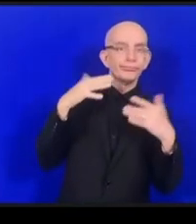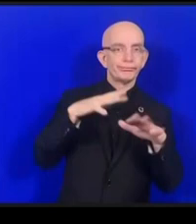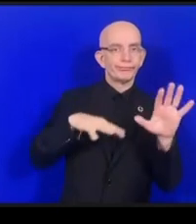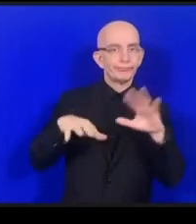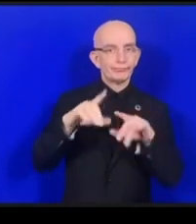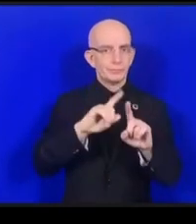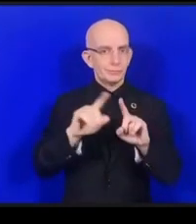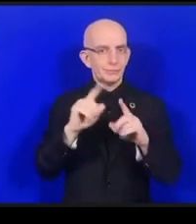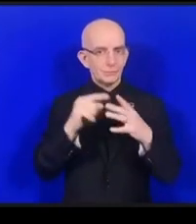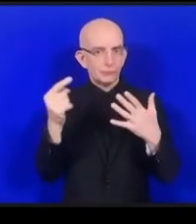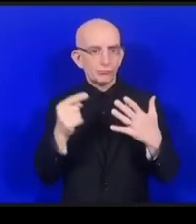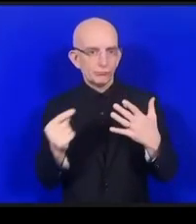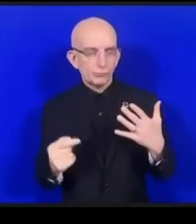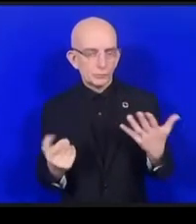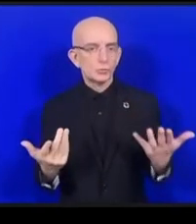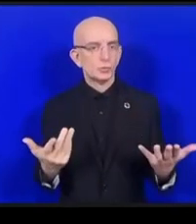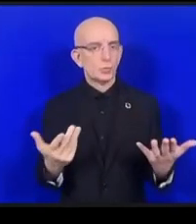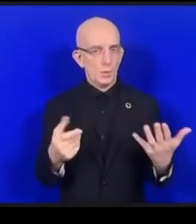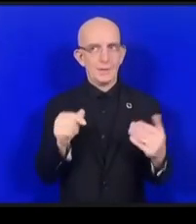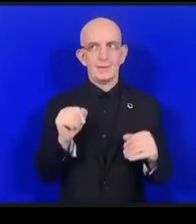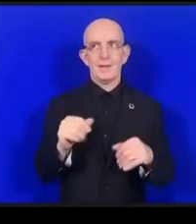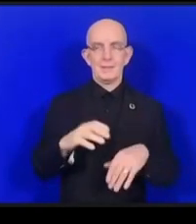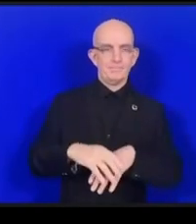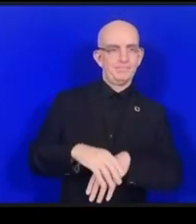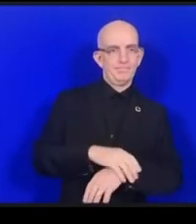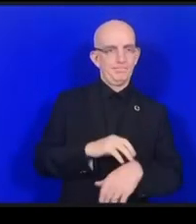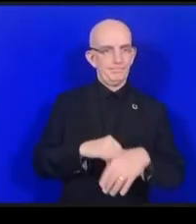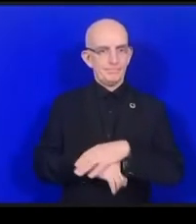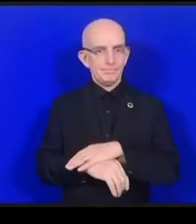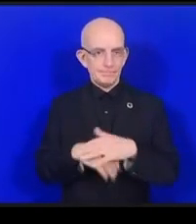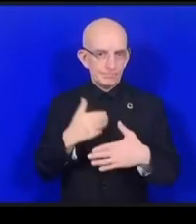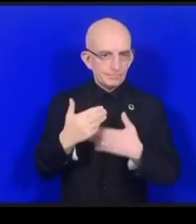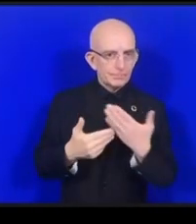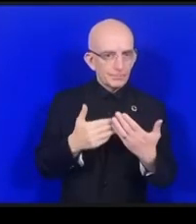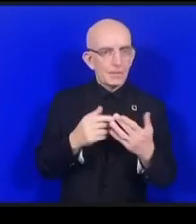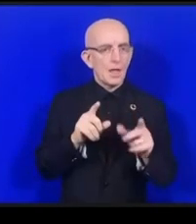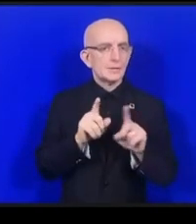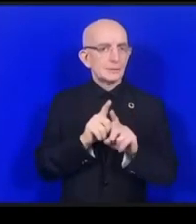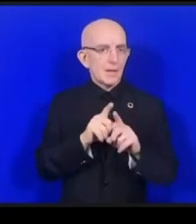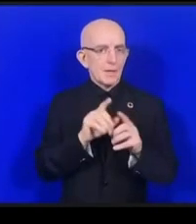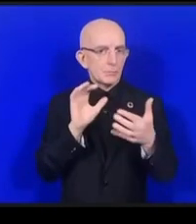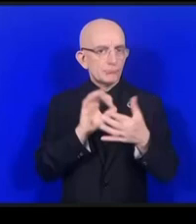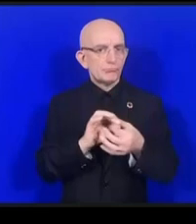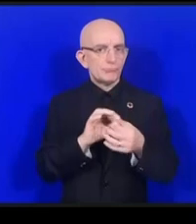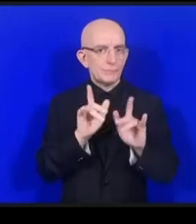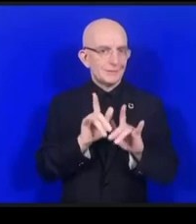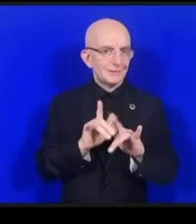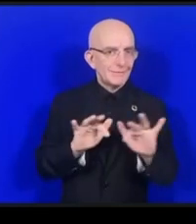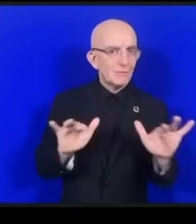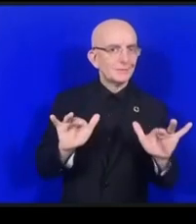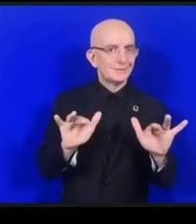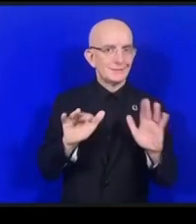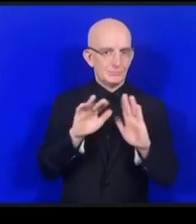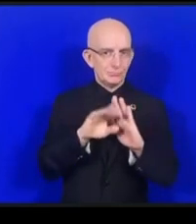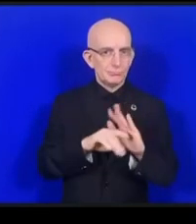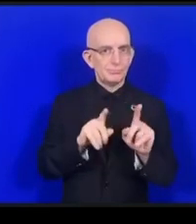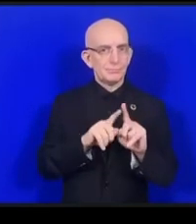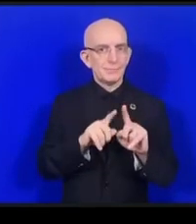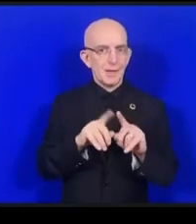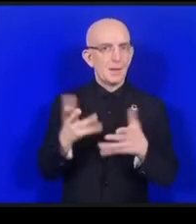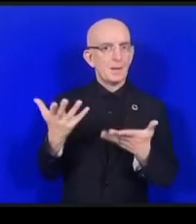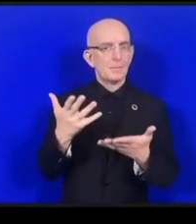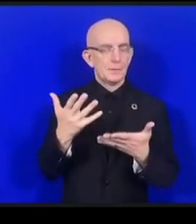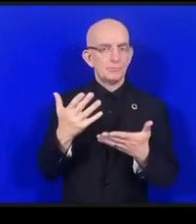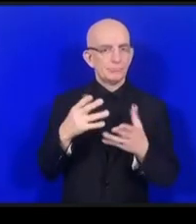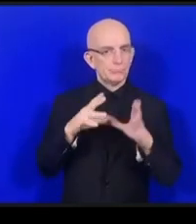Кроме того мы видим как интернет влияет на программы